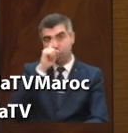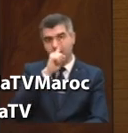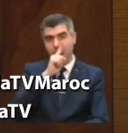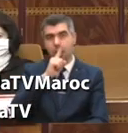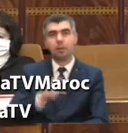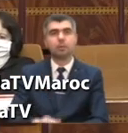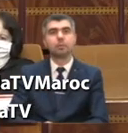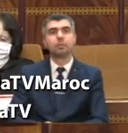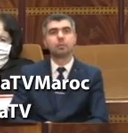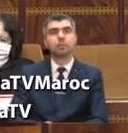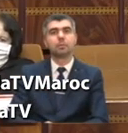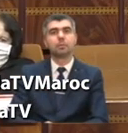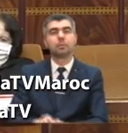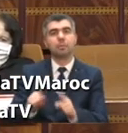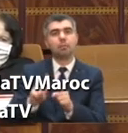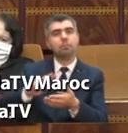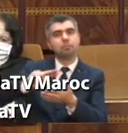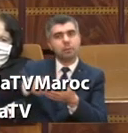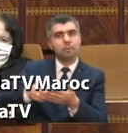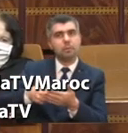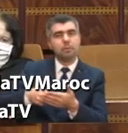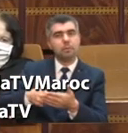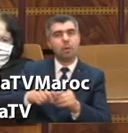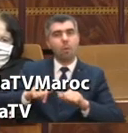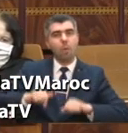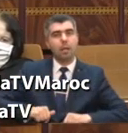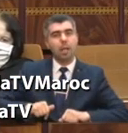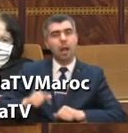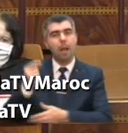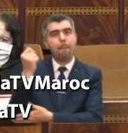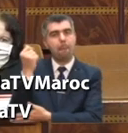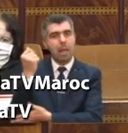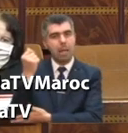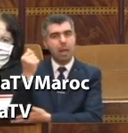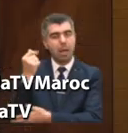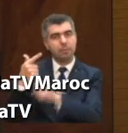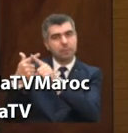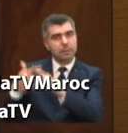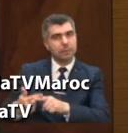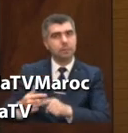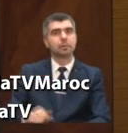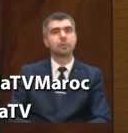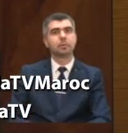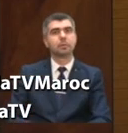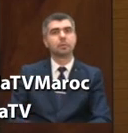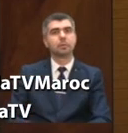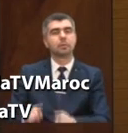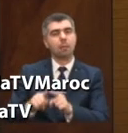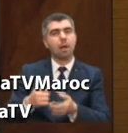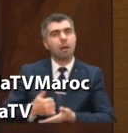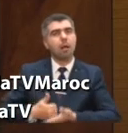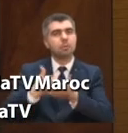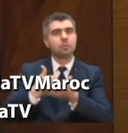القرار تخدع هو اليوم في وزارة المالية من أجل أنهم ينفذوه يعطيوه